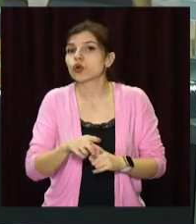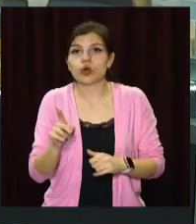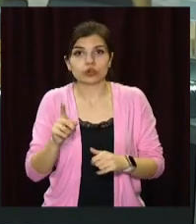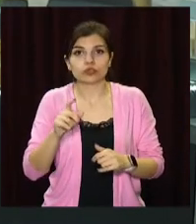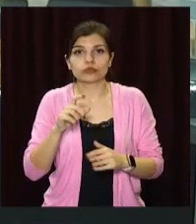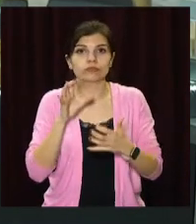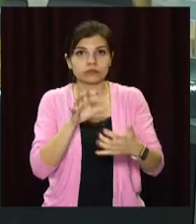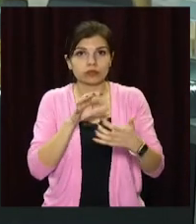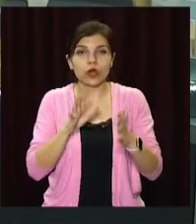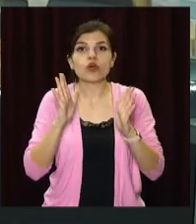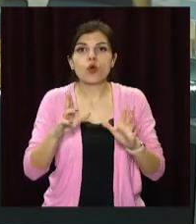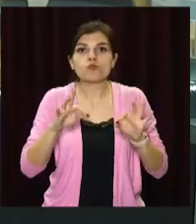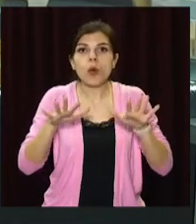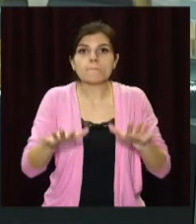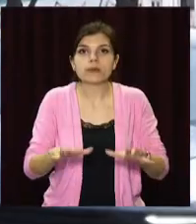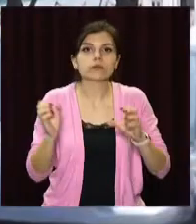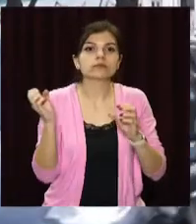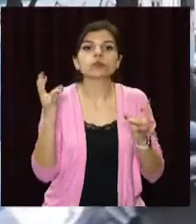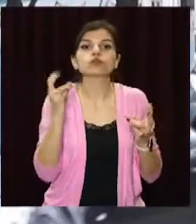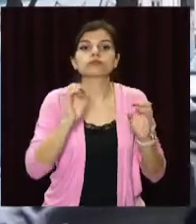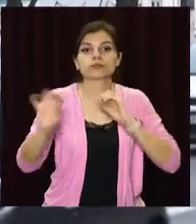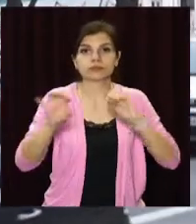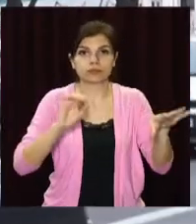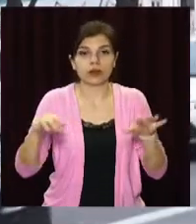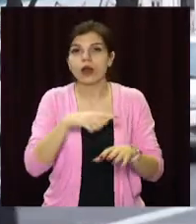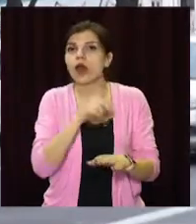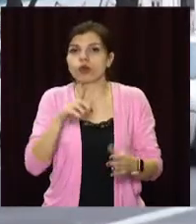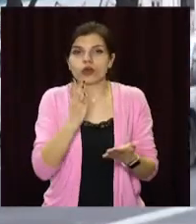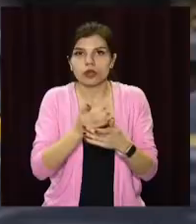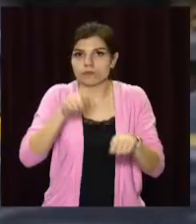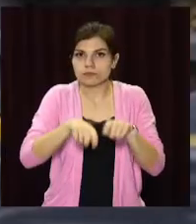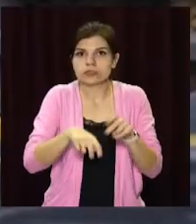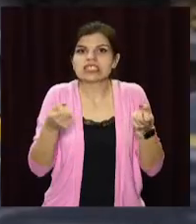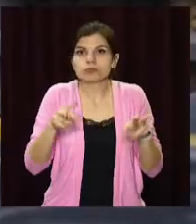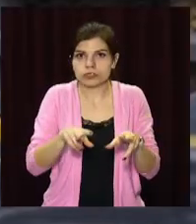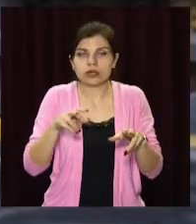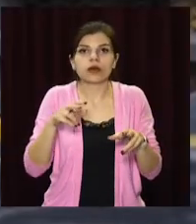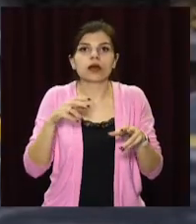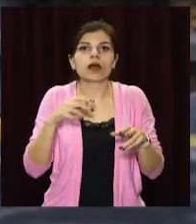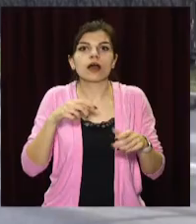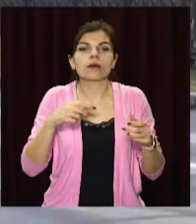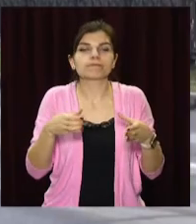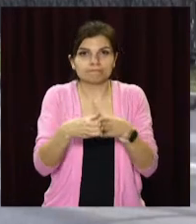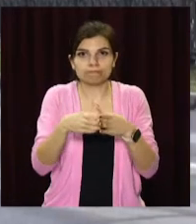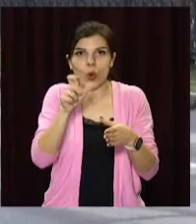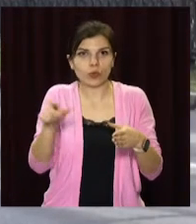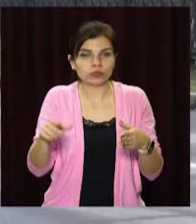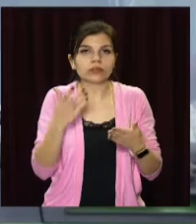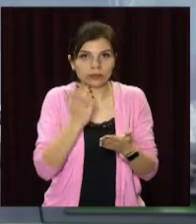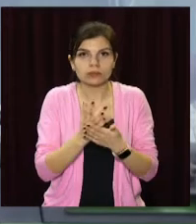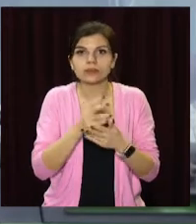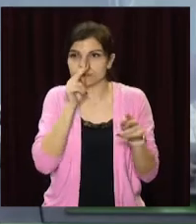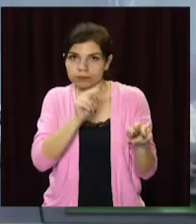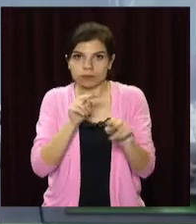перевозив пасажирів тільки по місцях. Контролюють дотримання карантинних вимог спеціально створені мобільні бригади, кажуть у